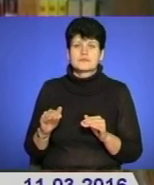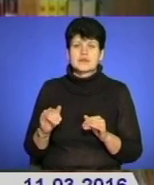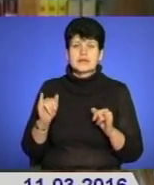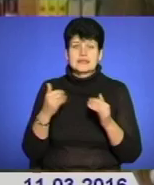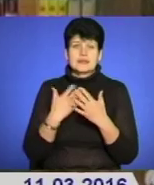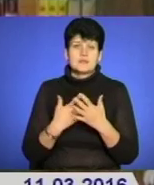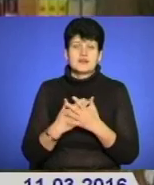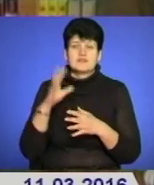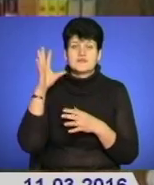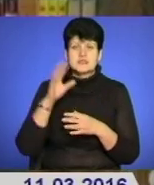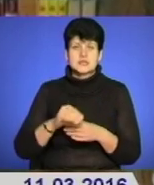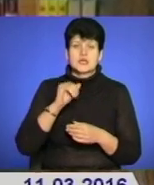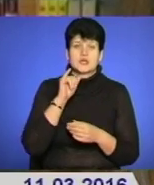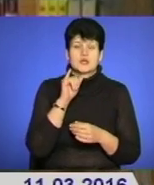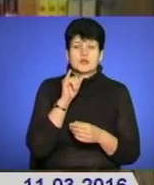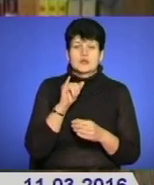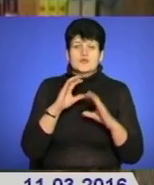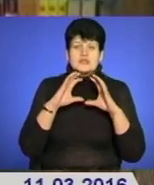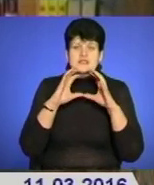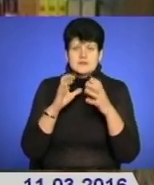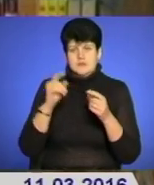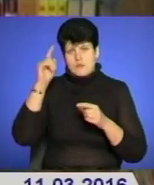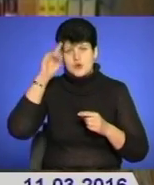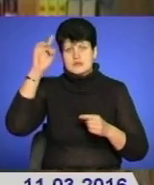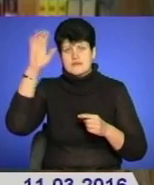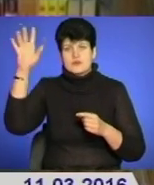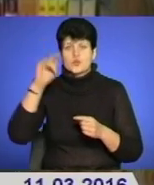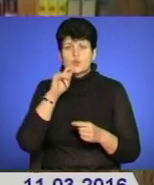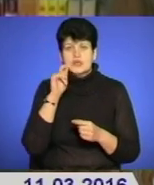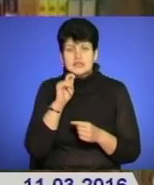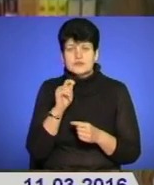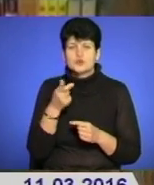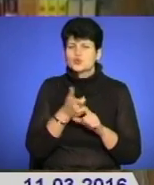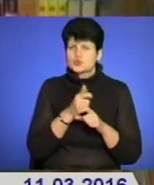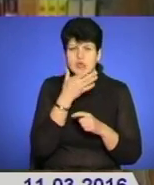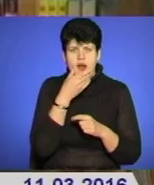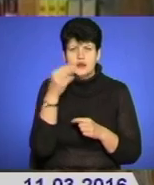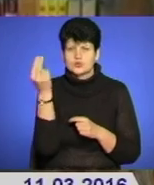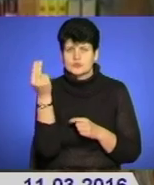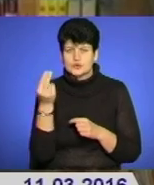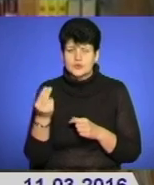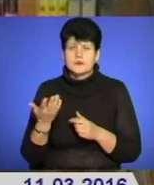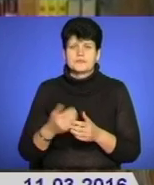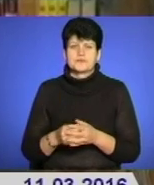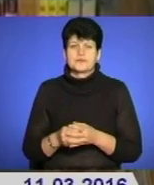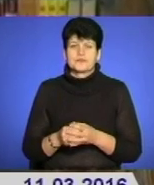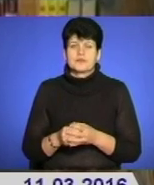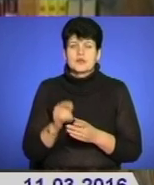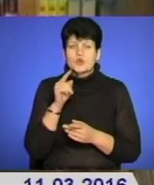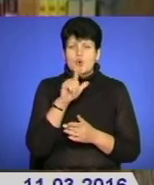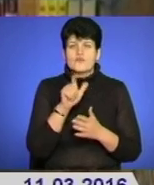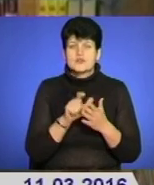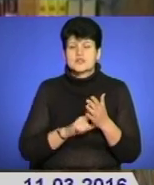Напевно, весь світ він прославив Україну. Він дуже гарно малює. Його